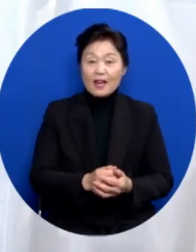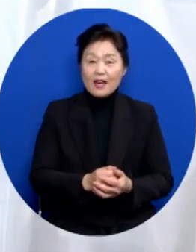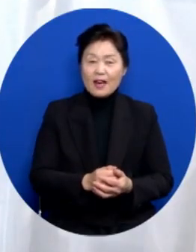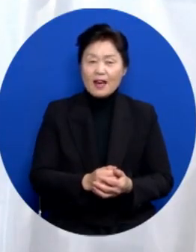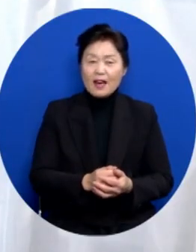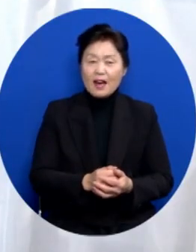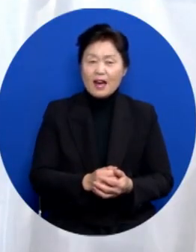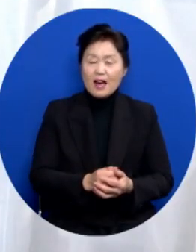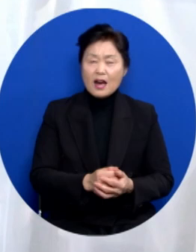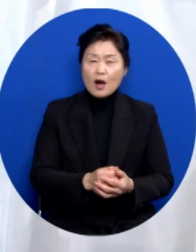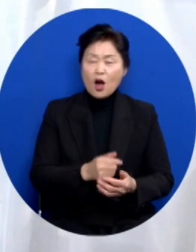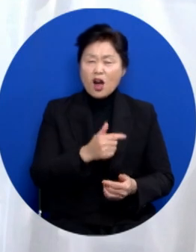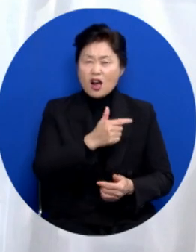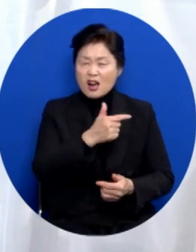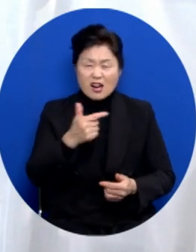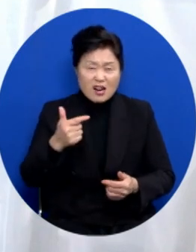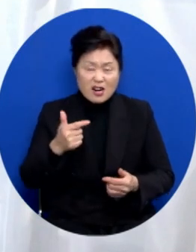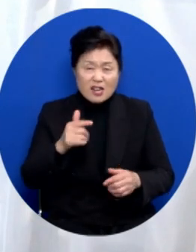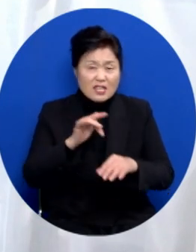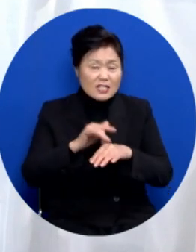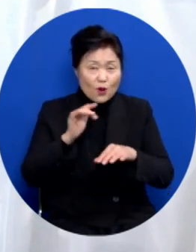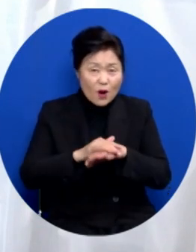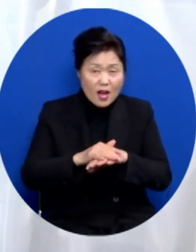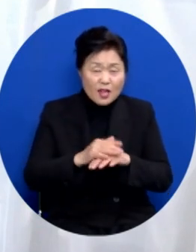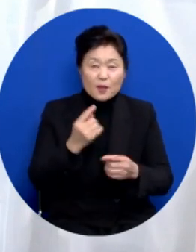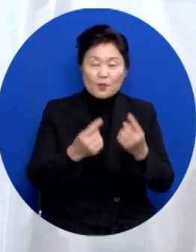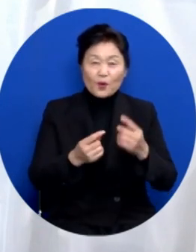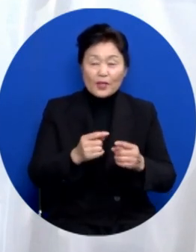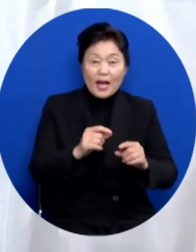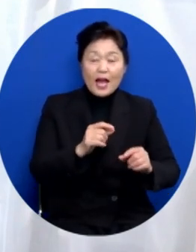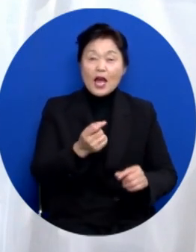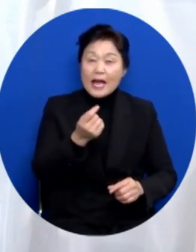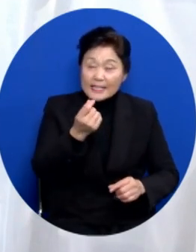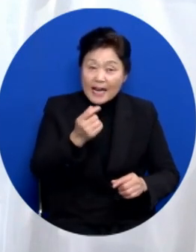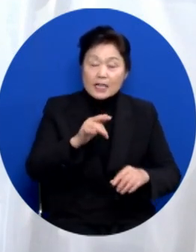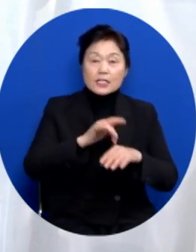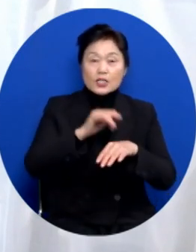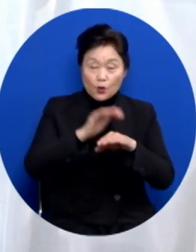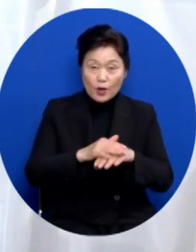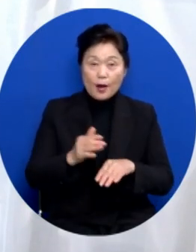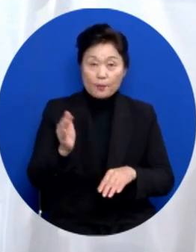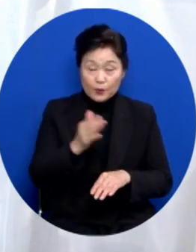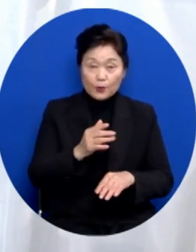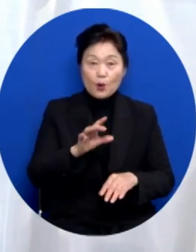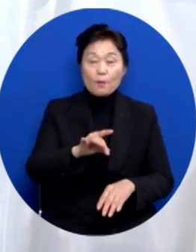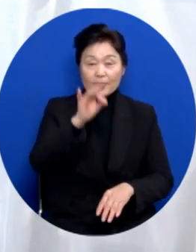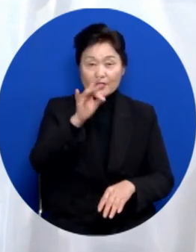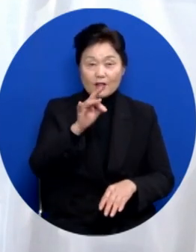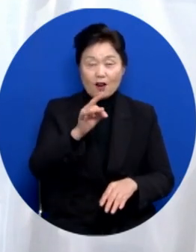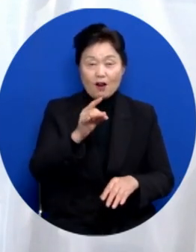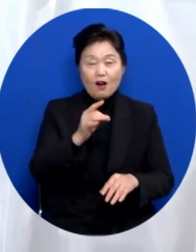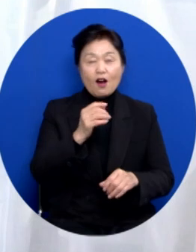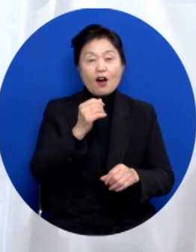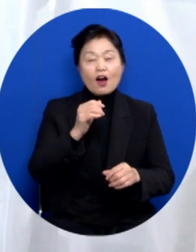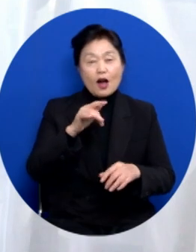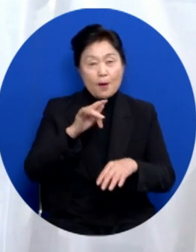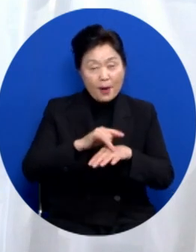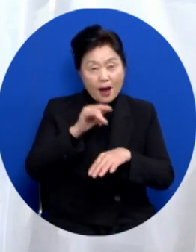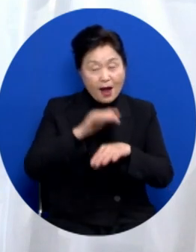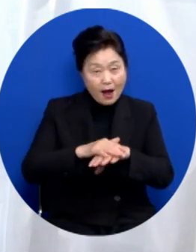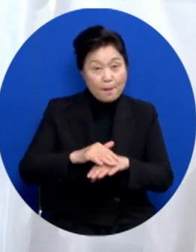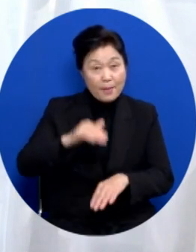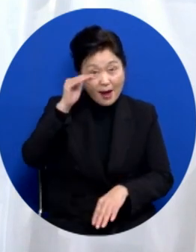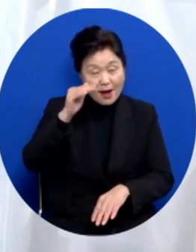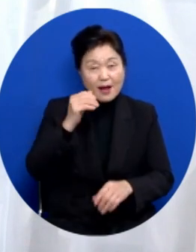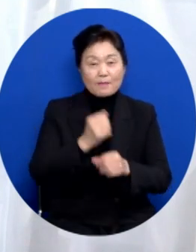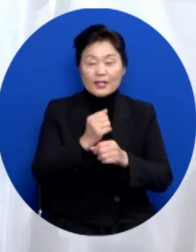습관보다 작고 일상에서 진짜로 실천할 수 있는 습관들을 꾸준히 유지해 가면서 기초 습관들을 쌓아가는 시간들을 보내셔도 좋을